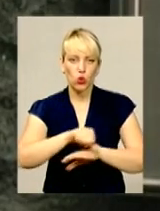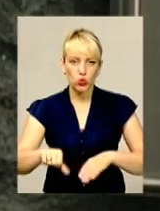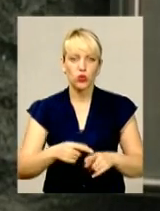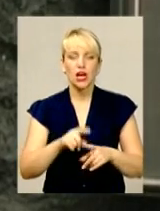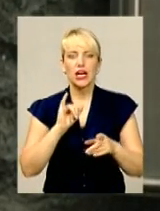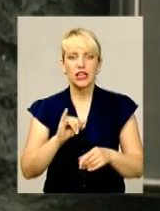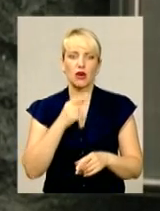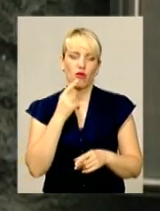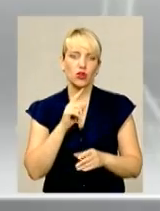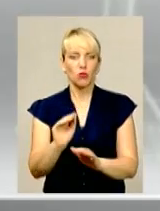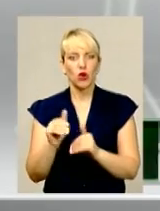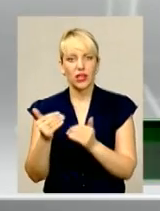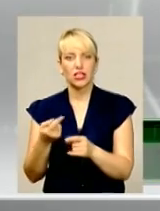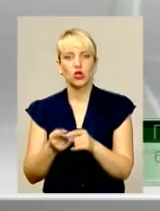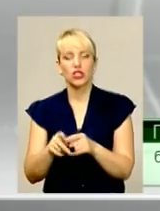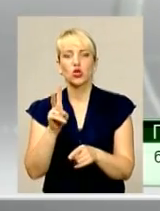тих, хто сина і покалічив.